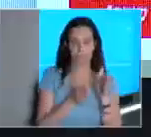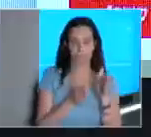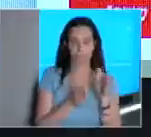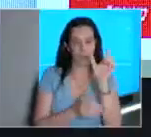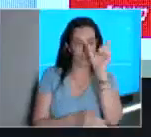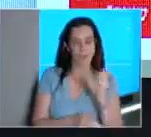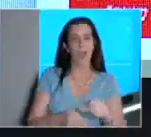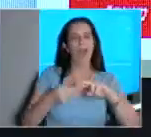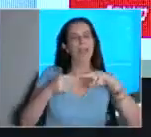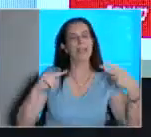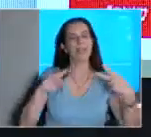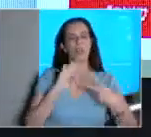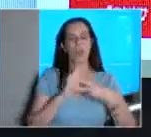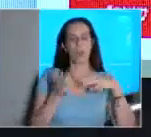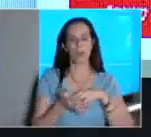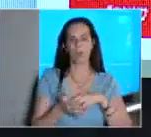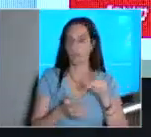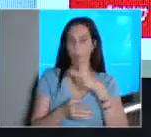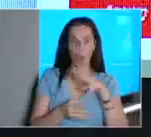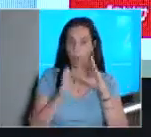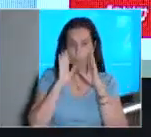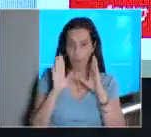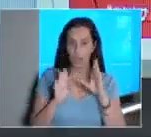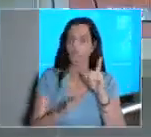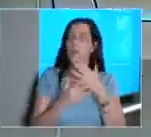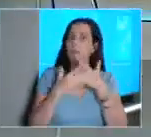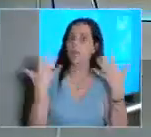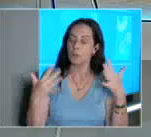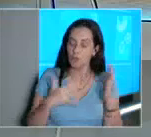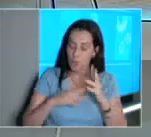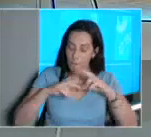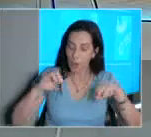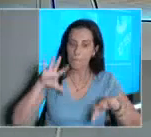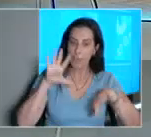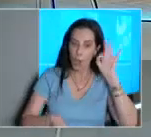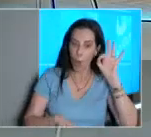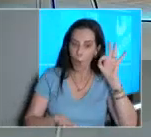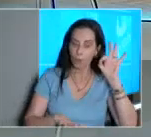עוד איזושהי כותרת, הגנטיקה של הפוליטיקה. לא תאמינו, אבל מסתבר שמחקרים מוכיחים